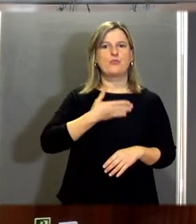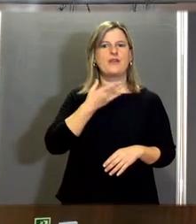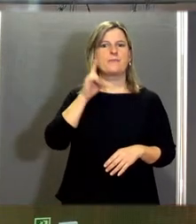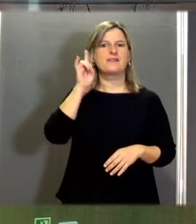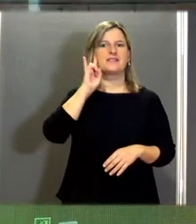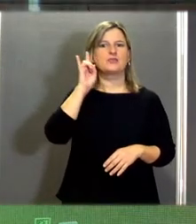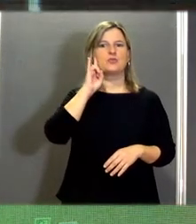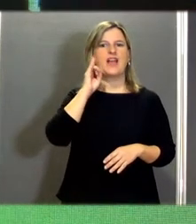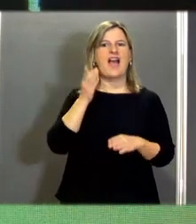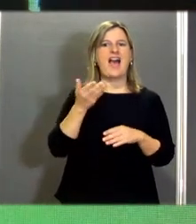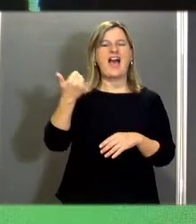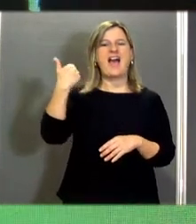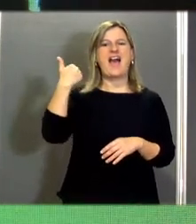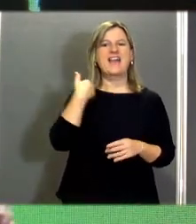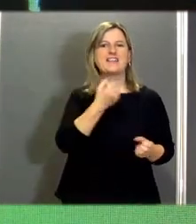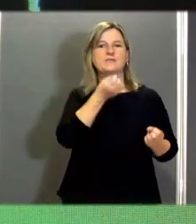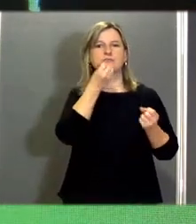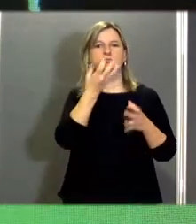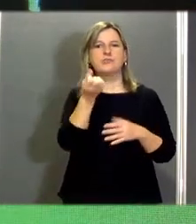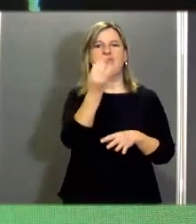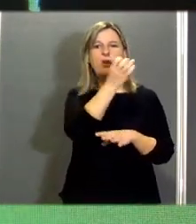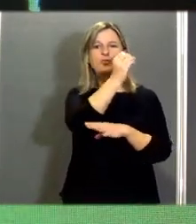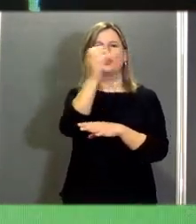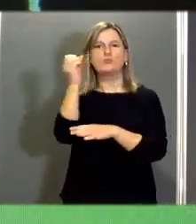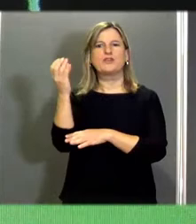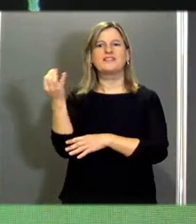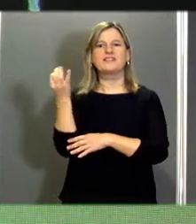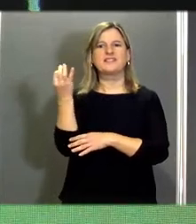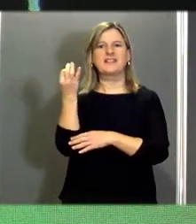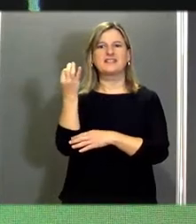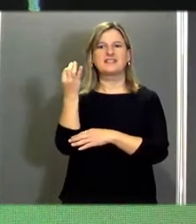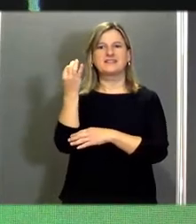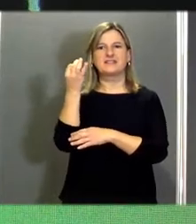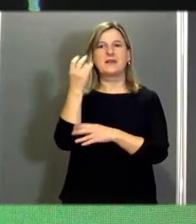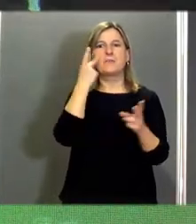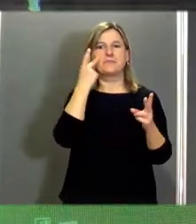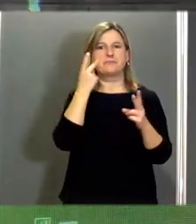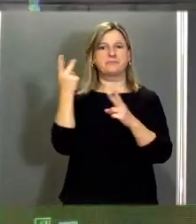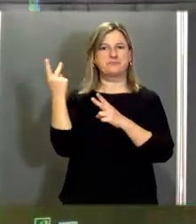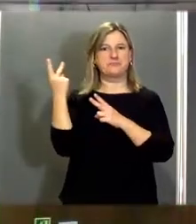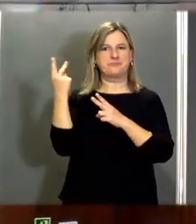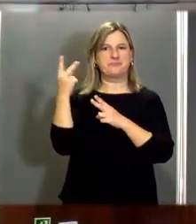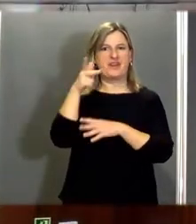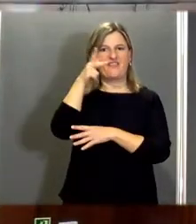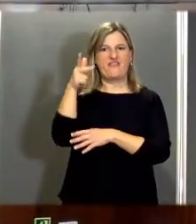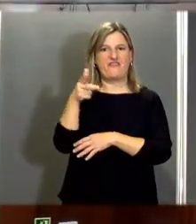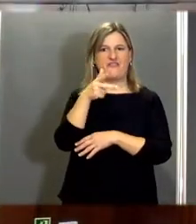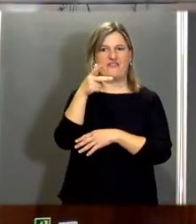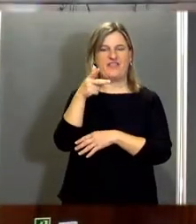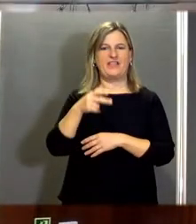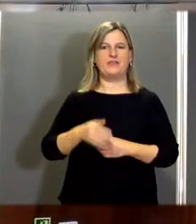ahir alguns dels ponents. Veurem un altre vídeo.